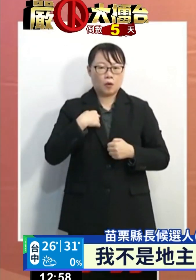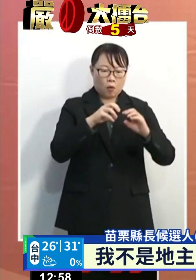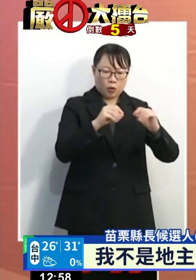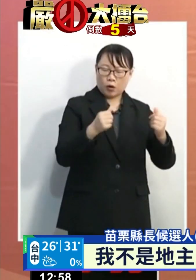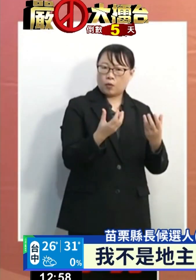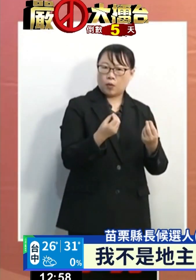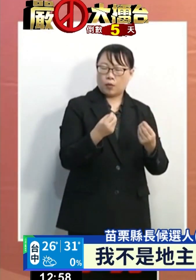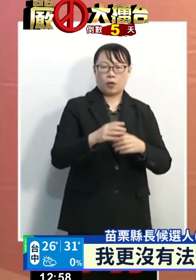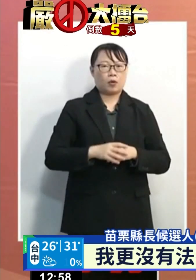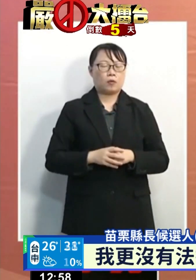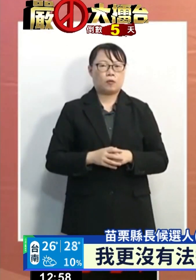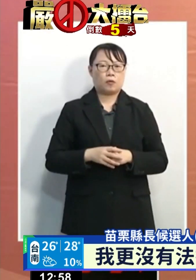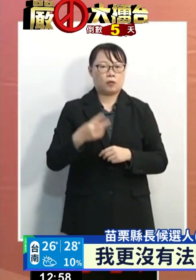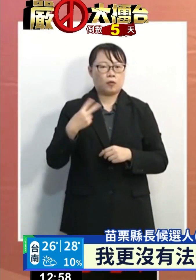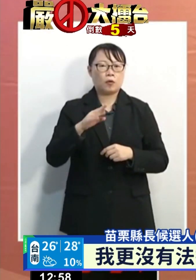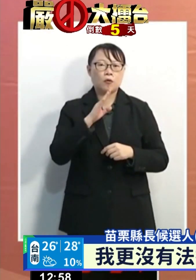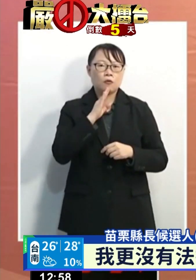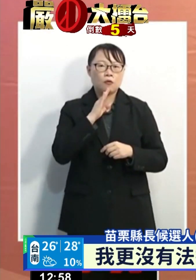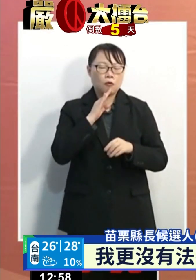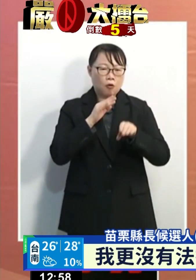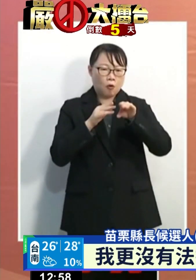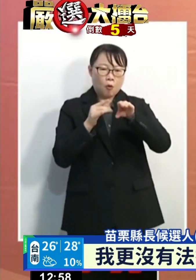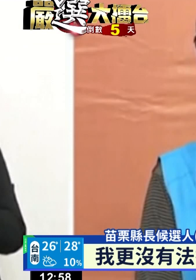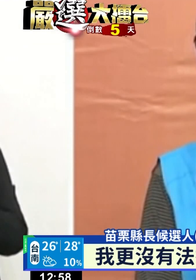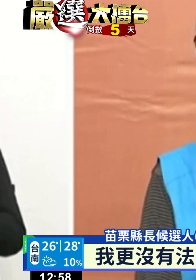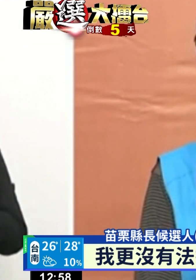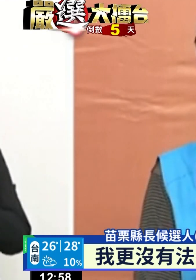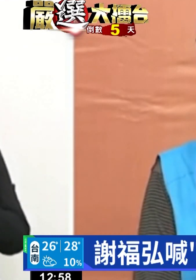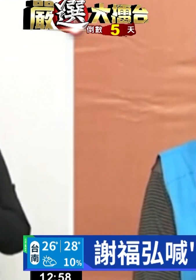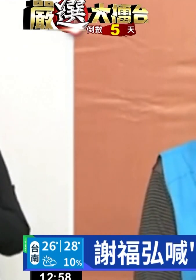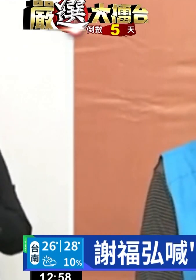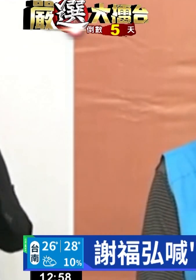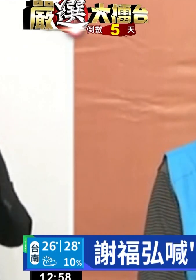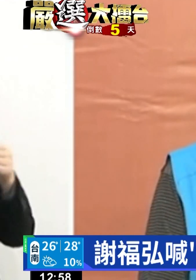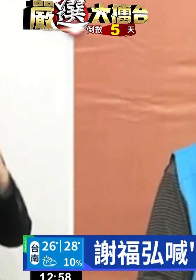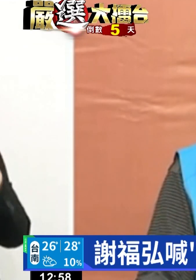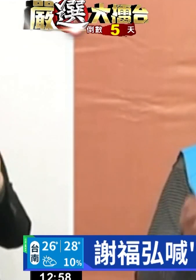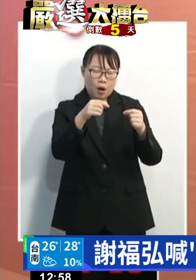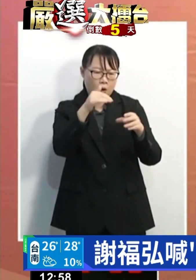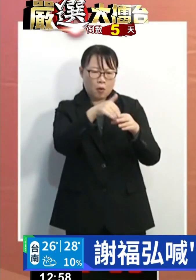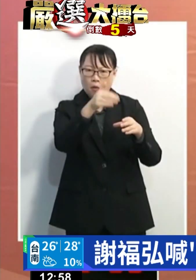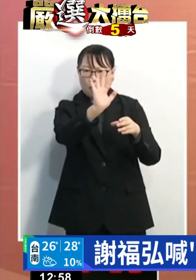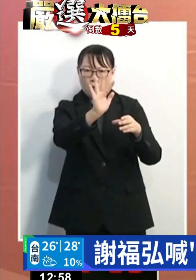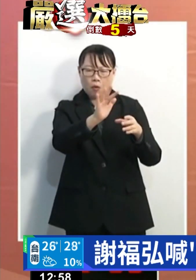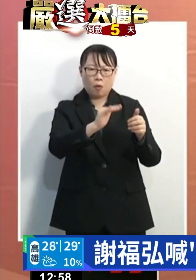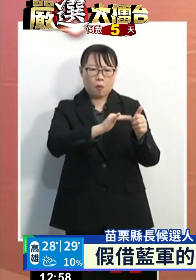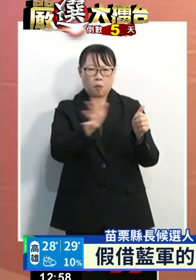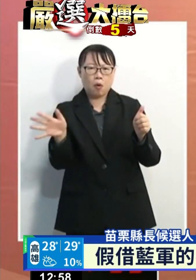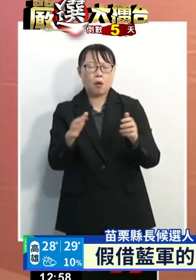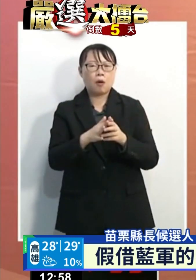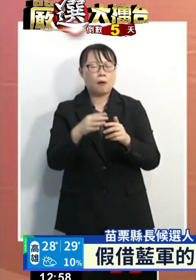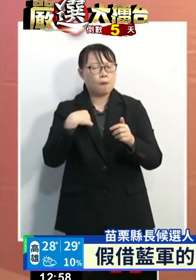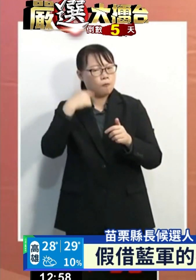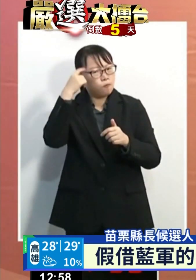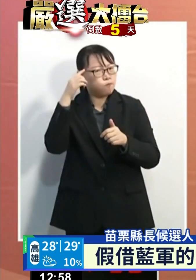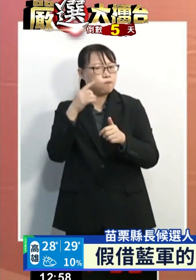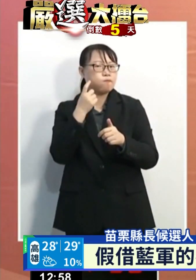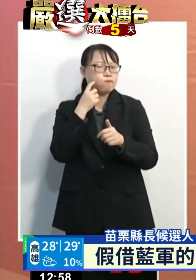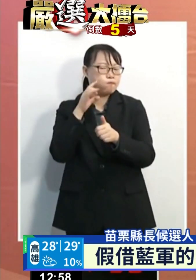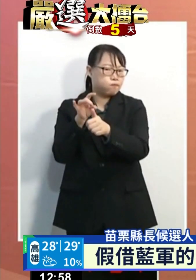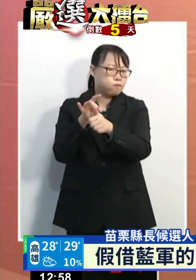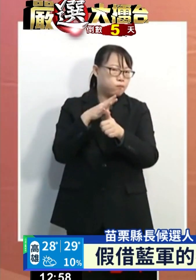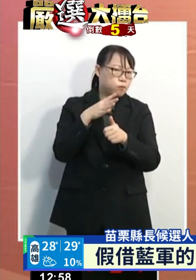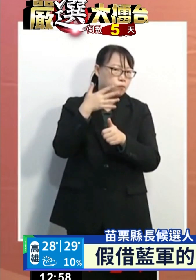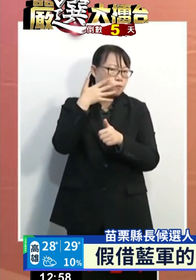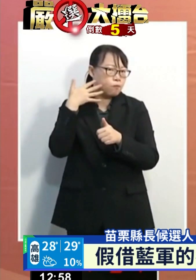土地，我更没有法拉利，我也没有沙士。 谢佛宏更喊出弃黑保蓝， 假借蓝军的名义呢，